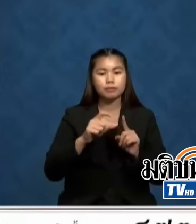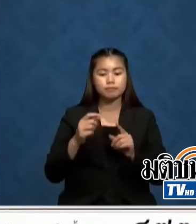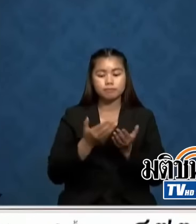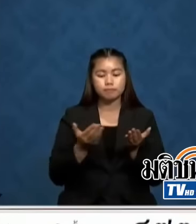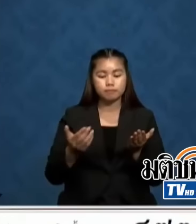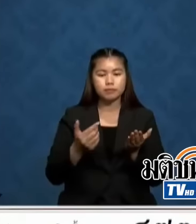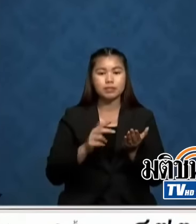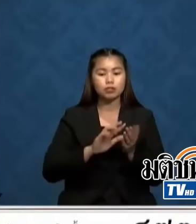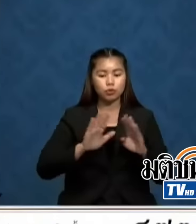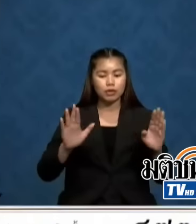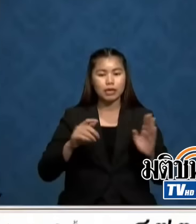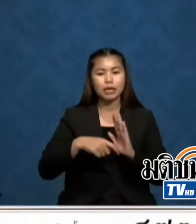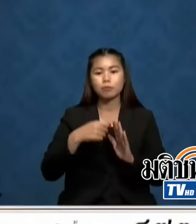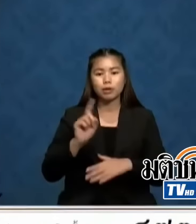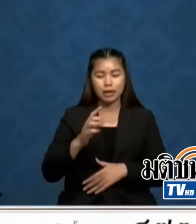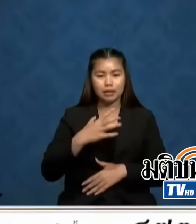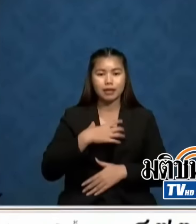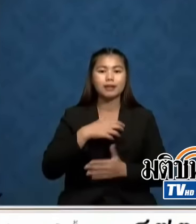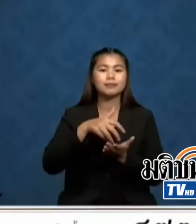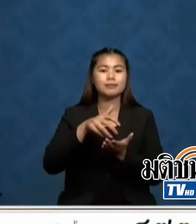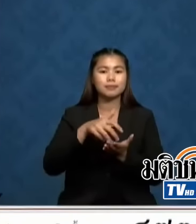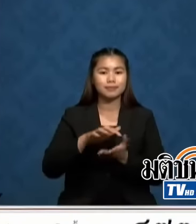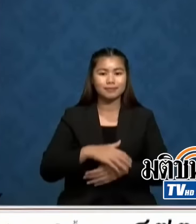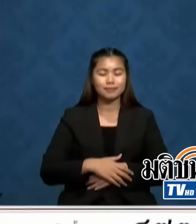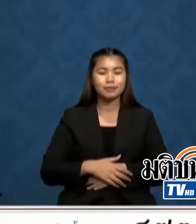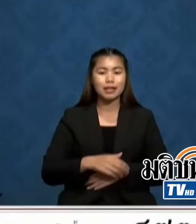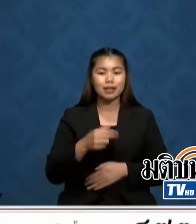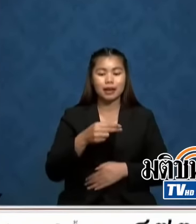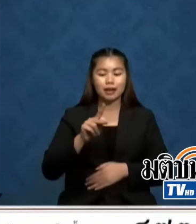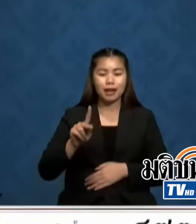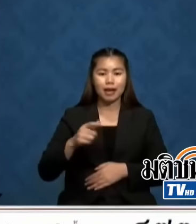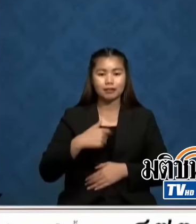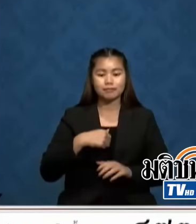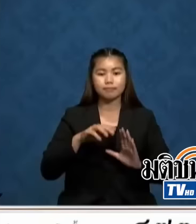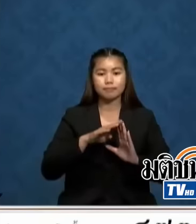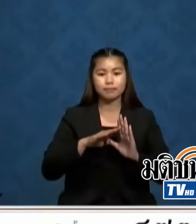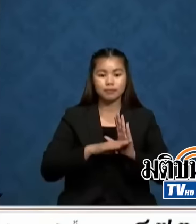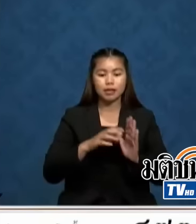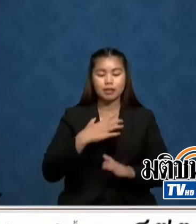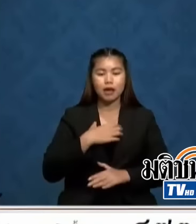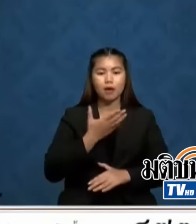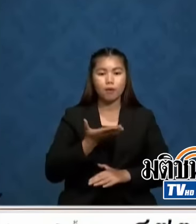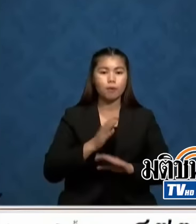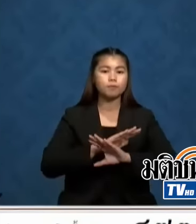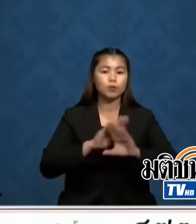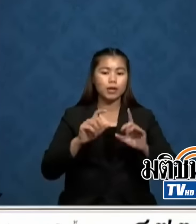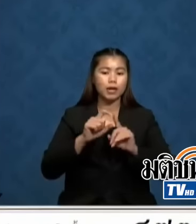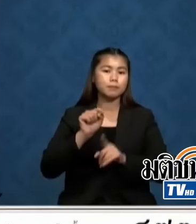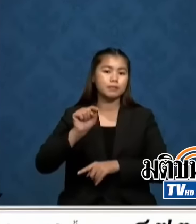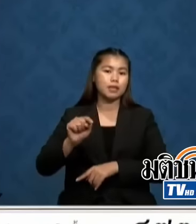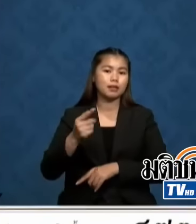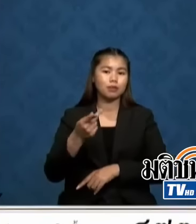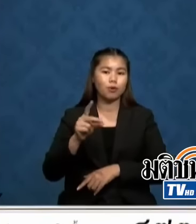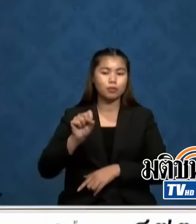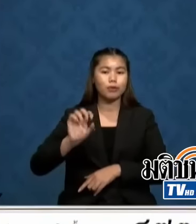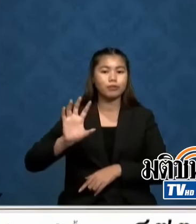ฉบับที่ผมได้พูดถึงเมื่อสักครู่นะครับโดยหลักการก็คือต้องการให้มีการยกเลิกคำสั่งคณะรักษาความ